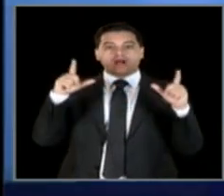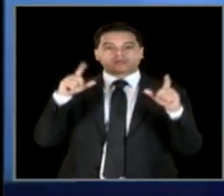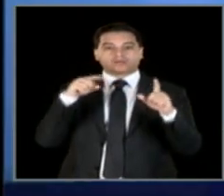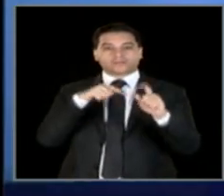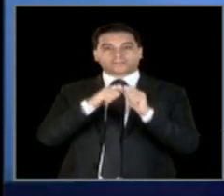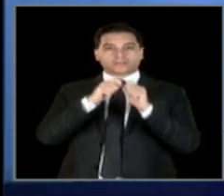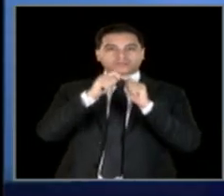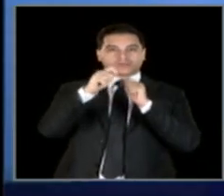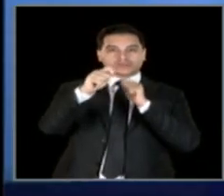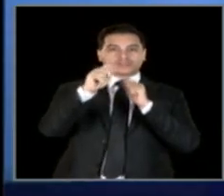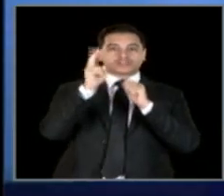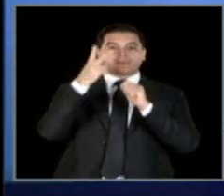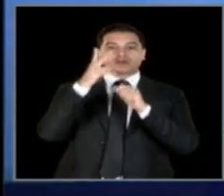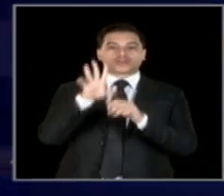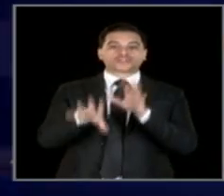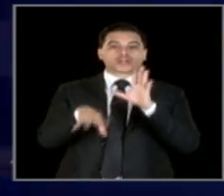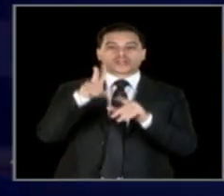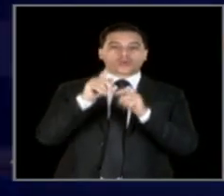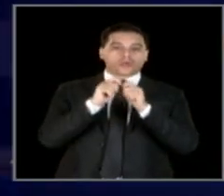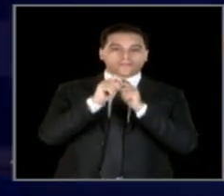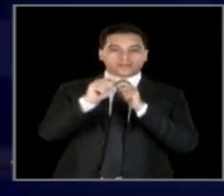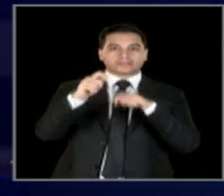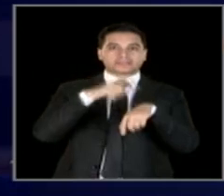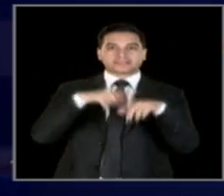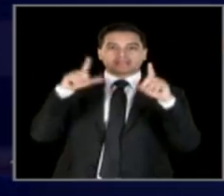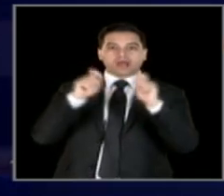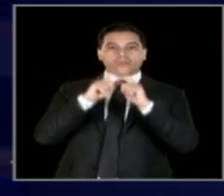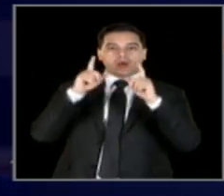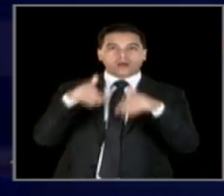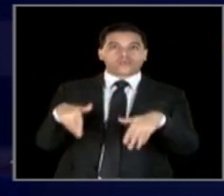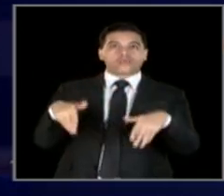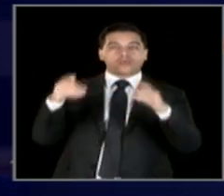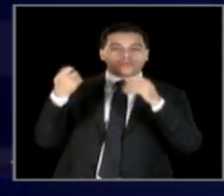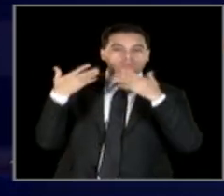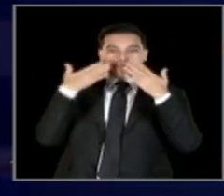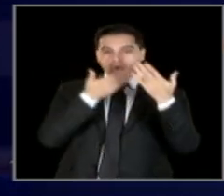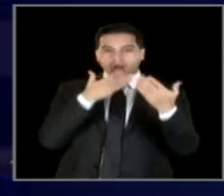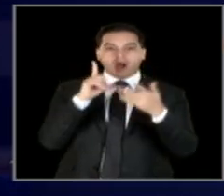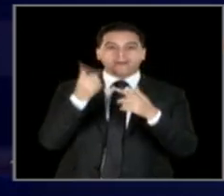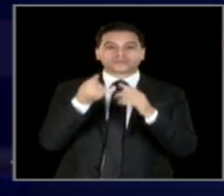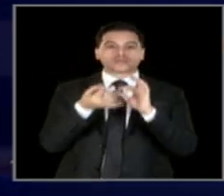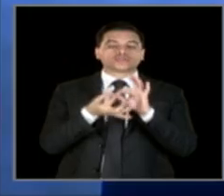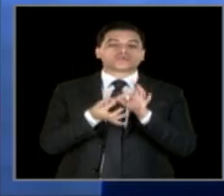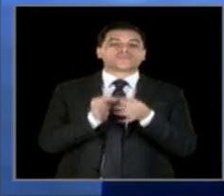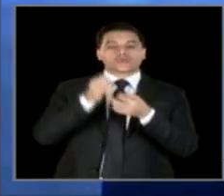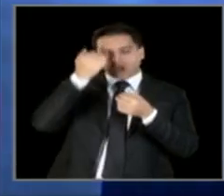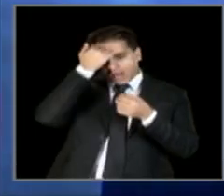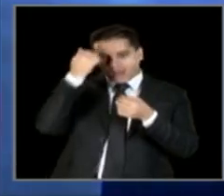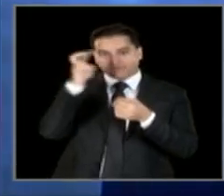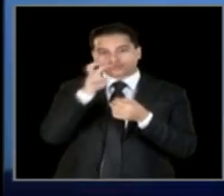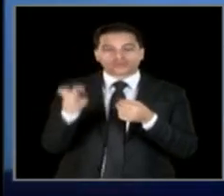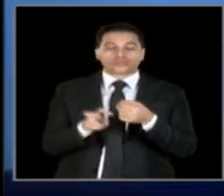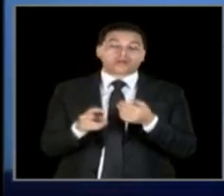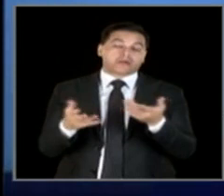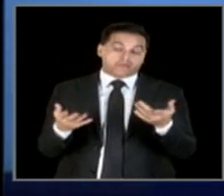مسافة 17 كيلومتر. البرج ده اتكلف حوالي 15 مليار دولار.